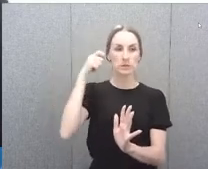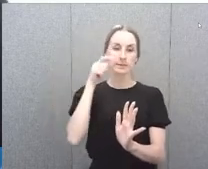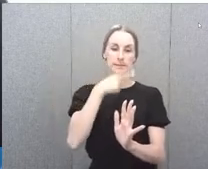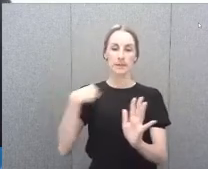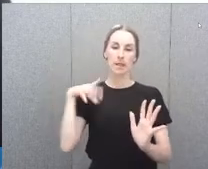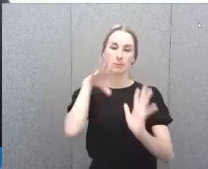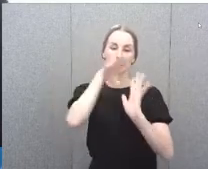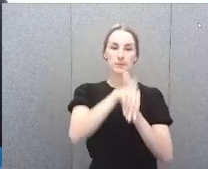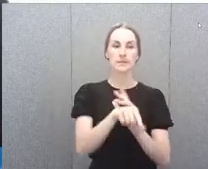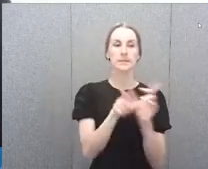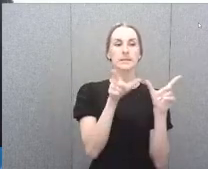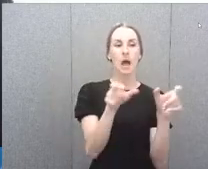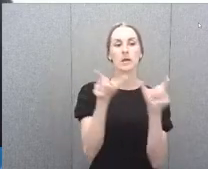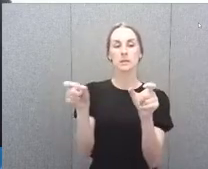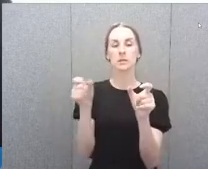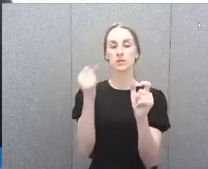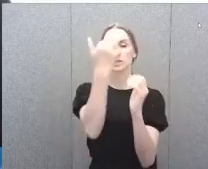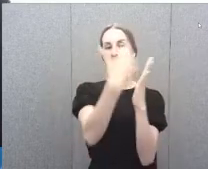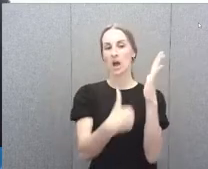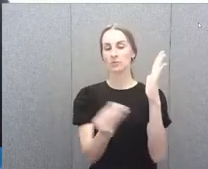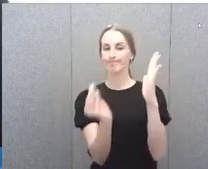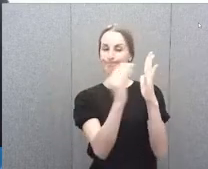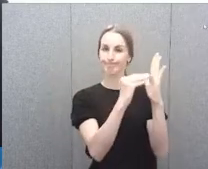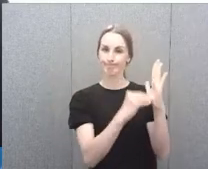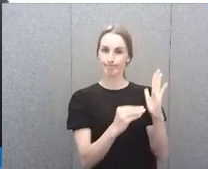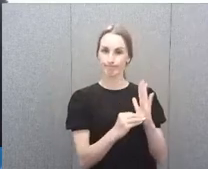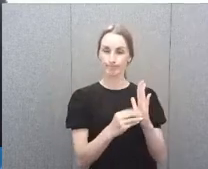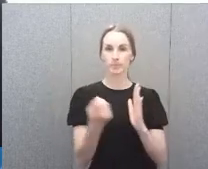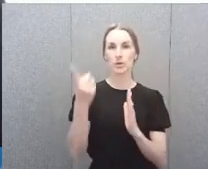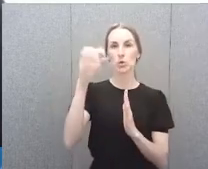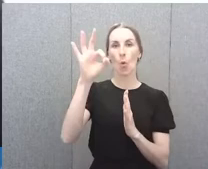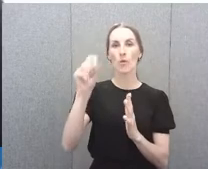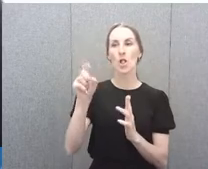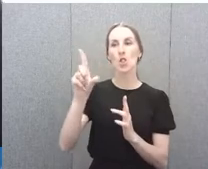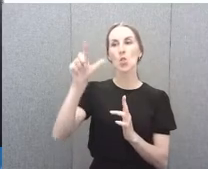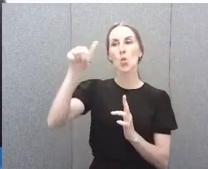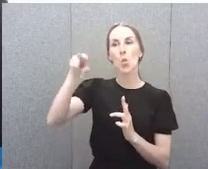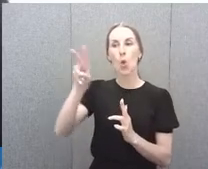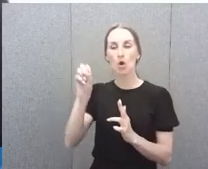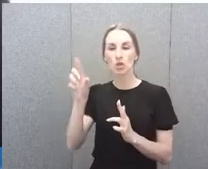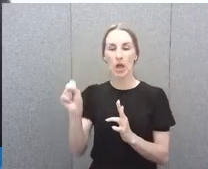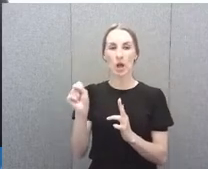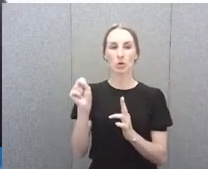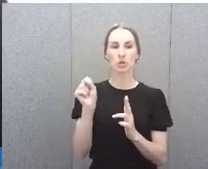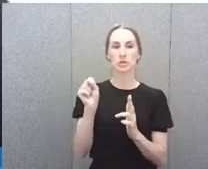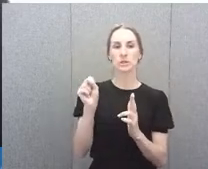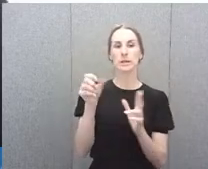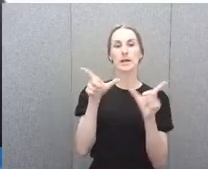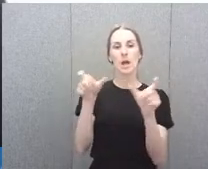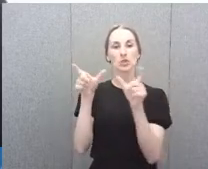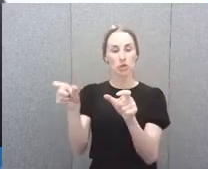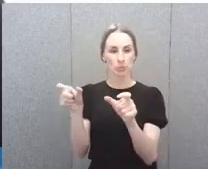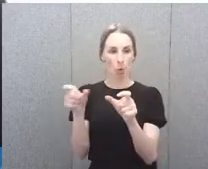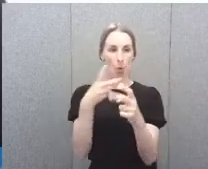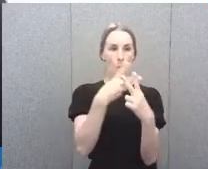Китай был внесен в список санкций, и Давиля представляет собой